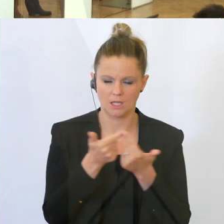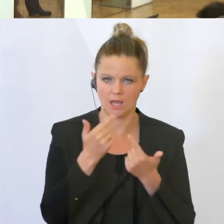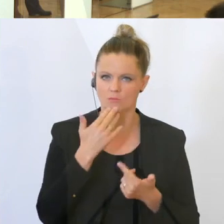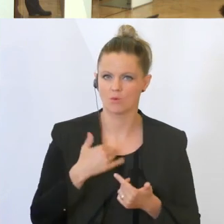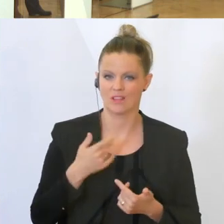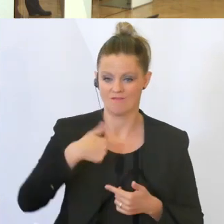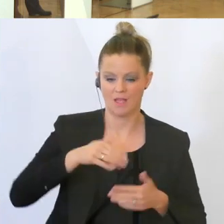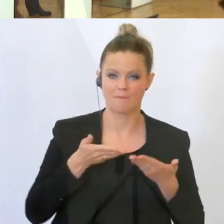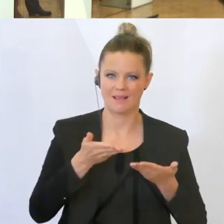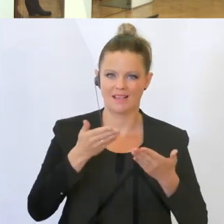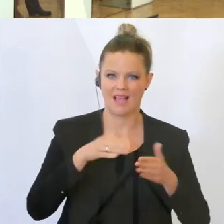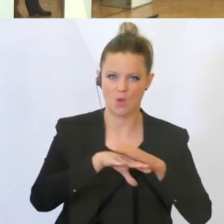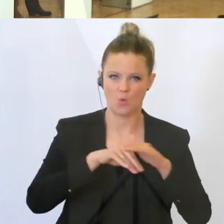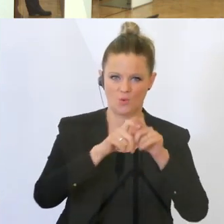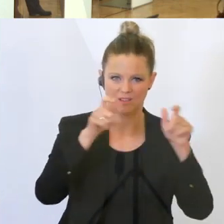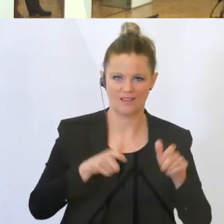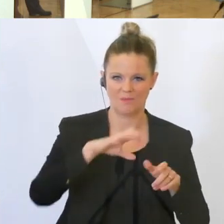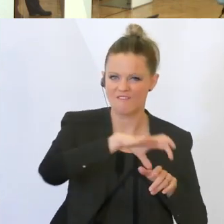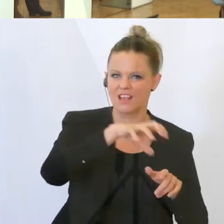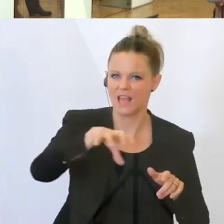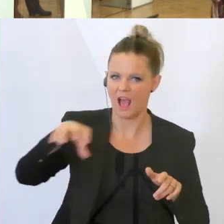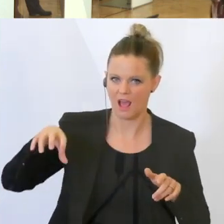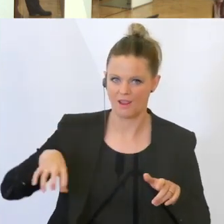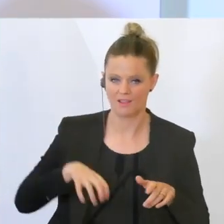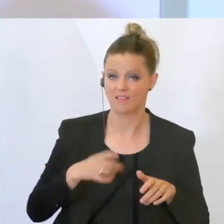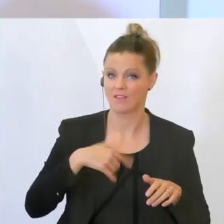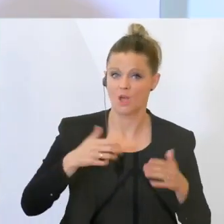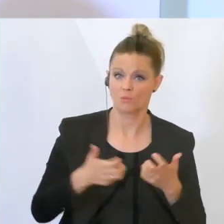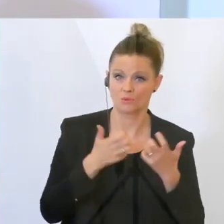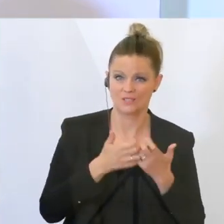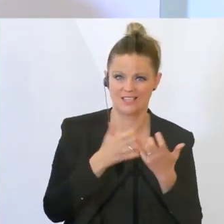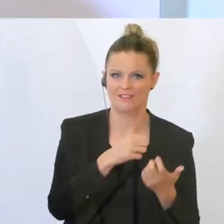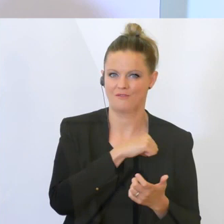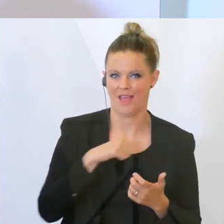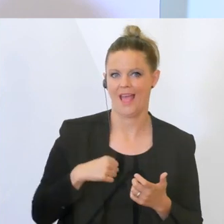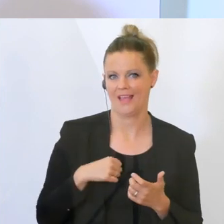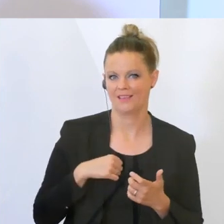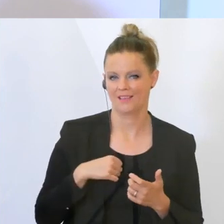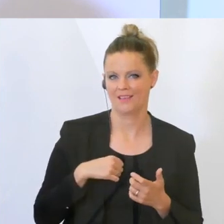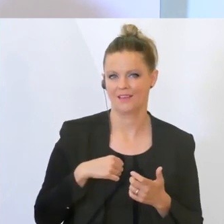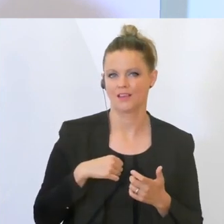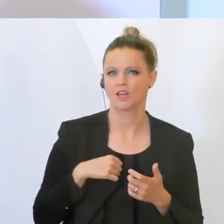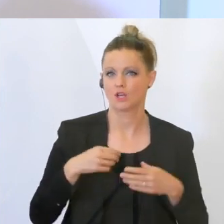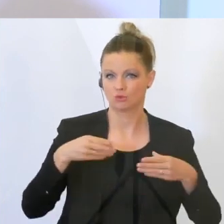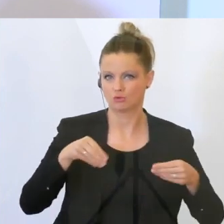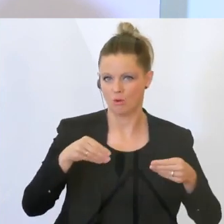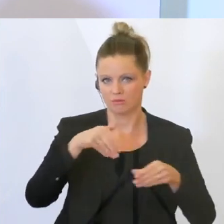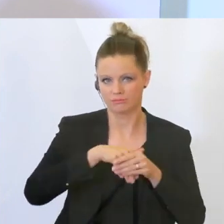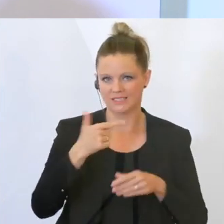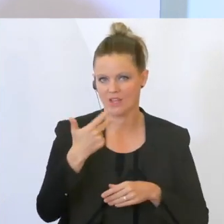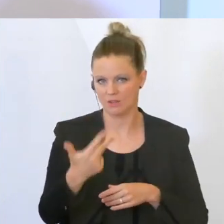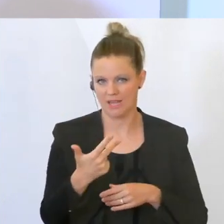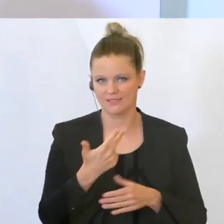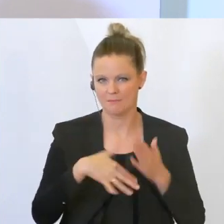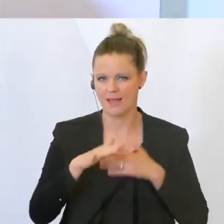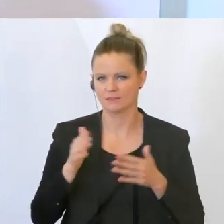ein Bäckereiunternehmen als Filialist sind. Wir produzieren ausschließlich für unsere eigenen rund 32 Shops, hauptsächlich